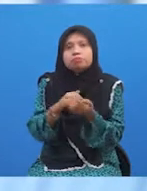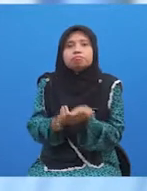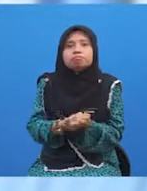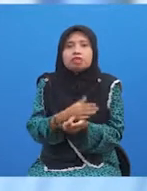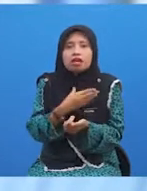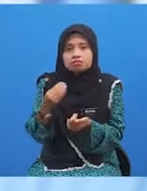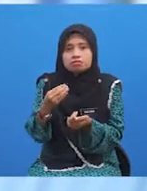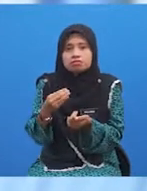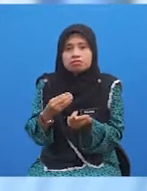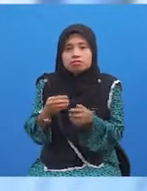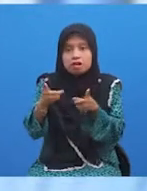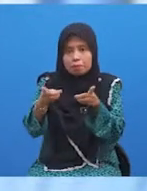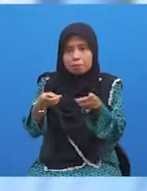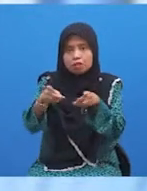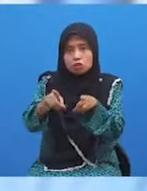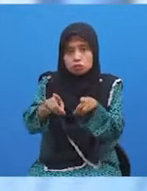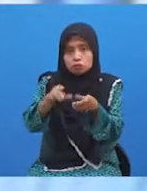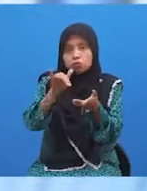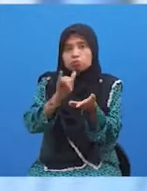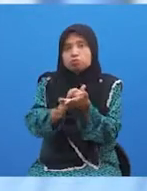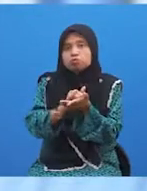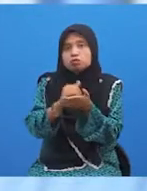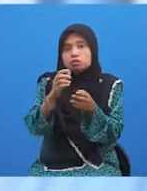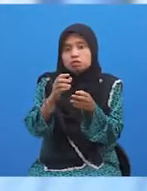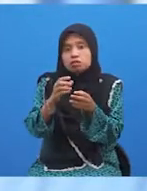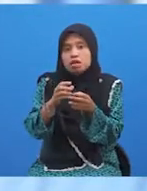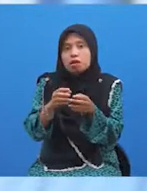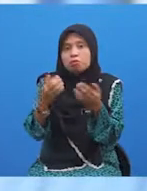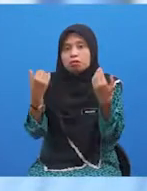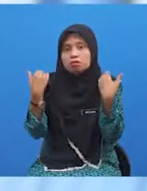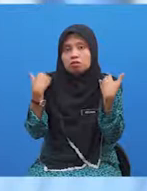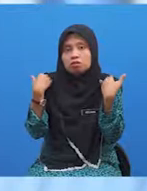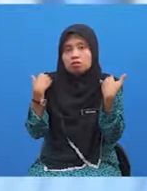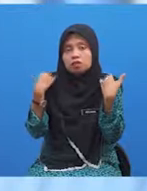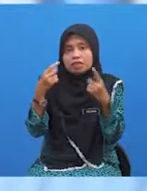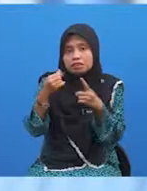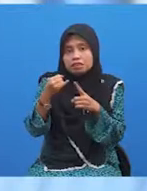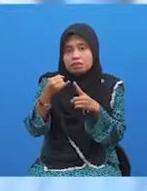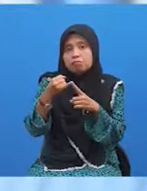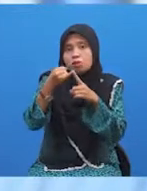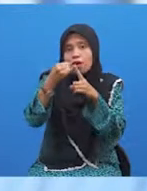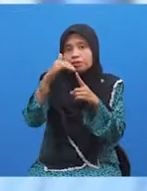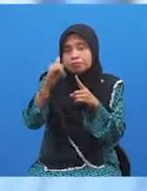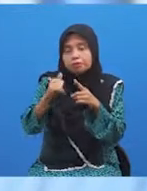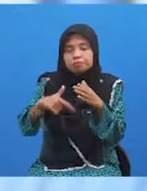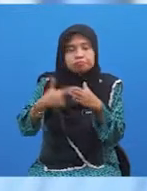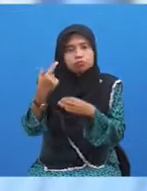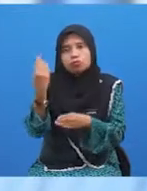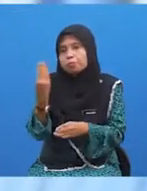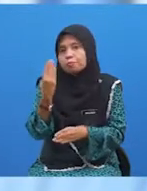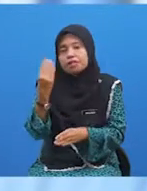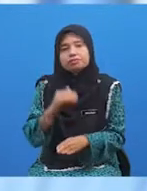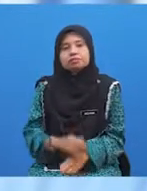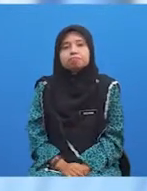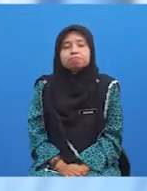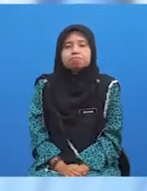dan peristiwa tersebut dianggap mempunyai keistimewaan